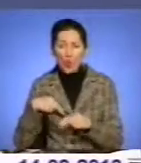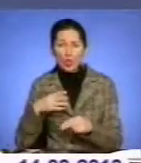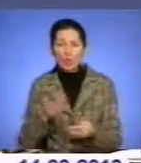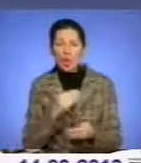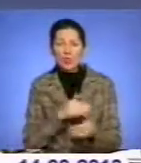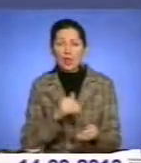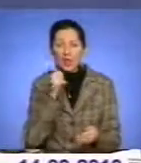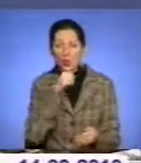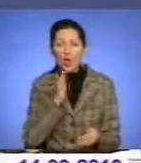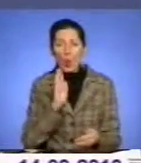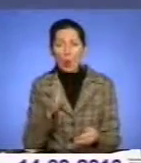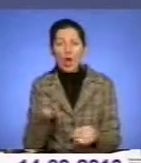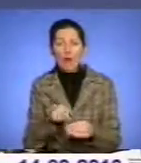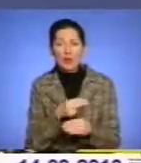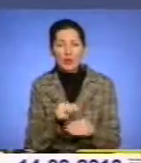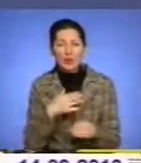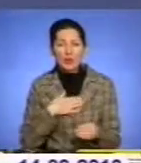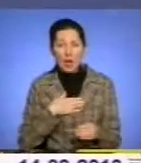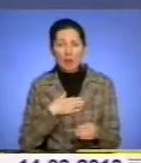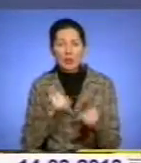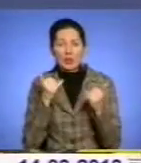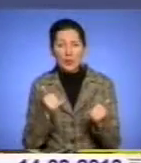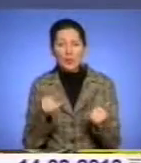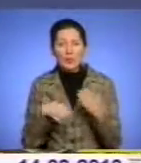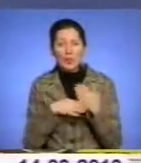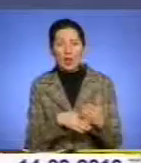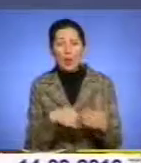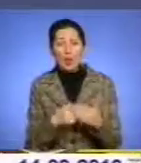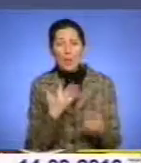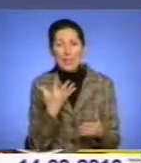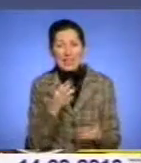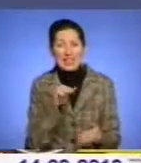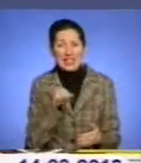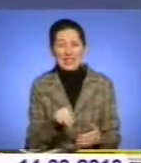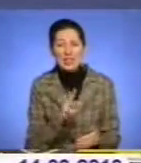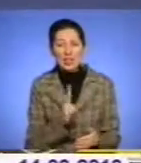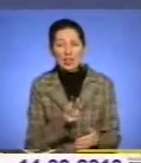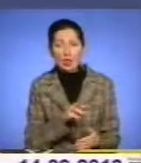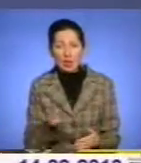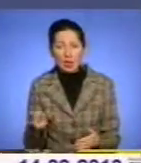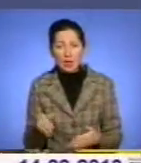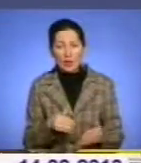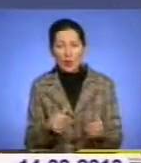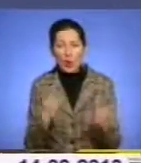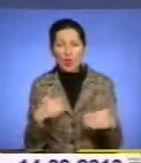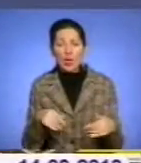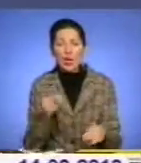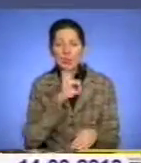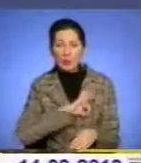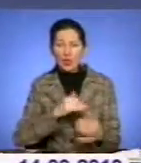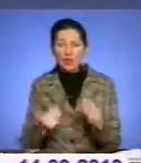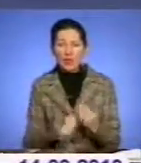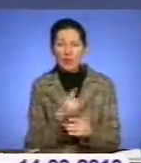роки було отремонтовано нами сучасними методами около 5 тисяч кілометрів дорог. Вже використовуються нові технології